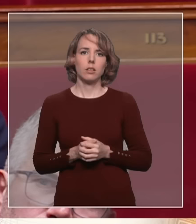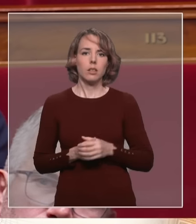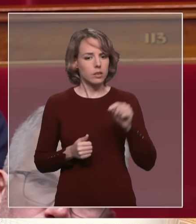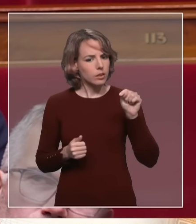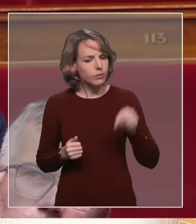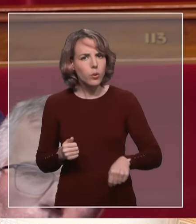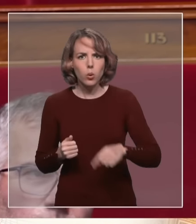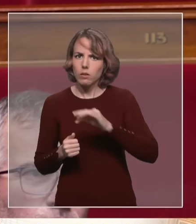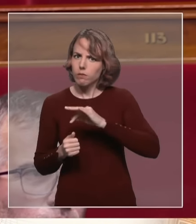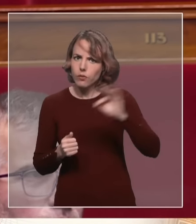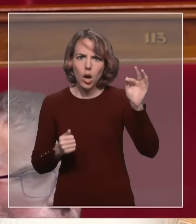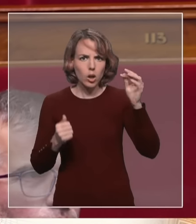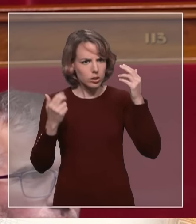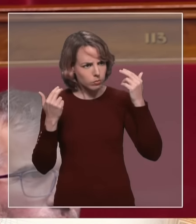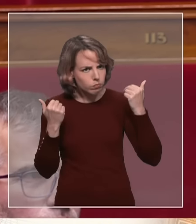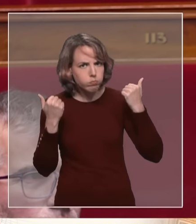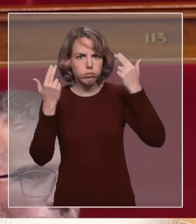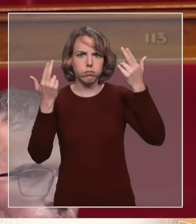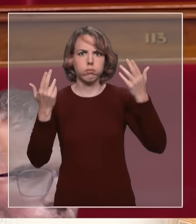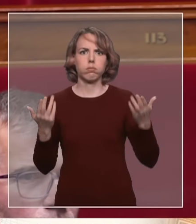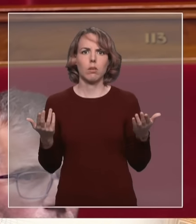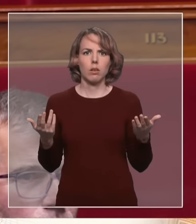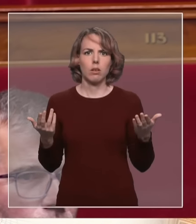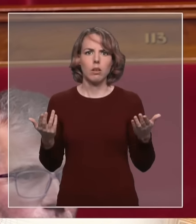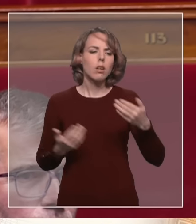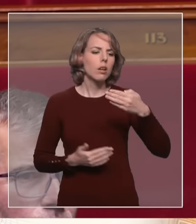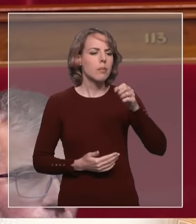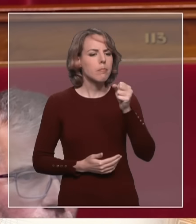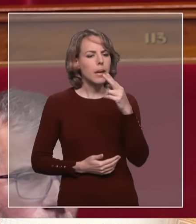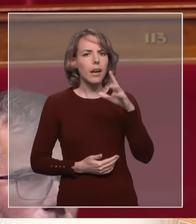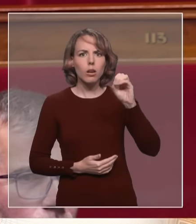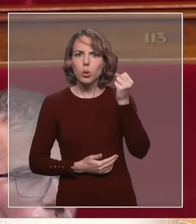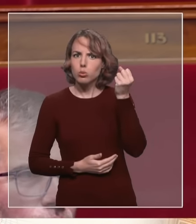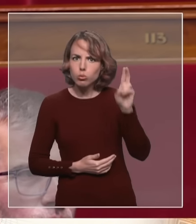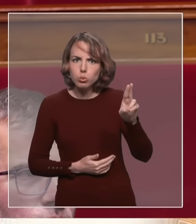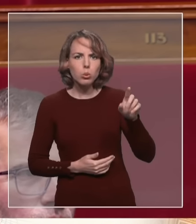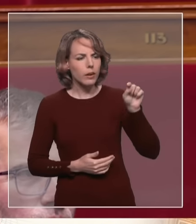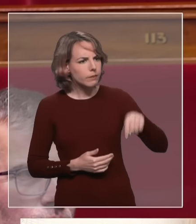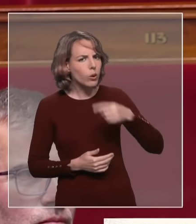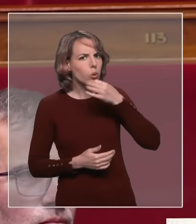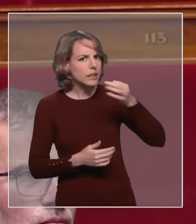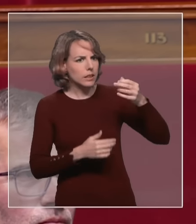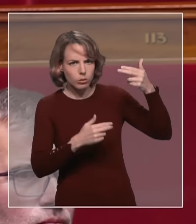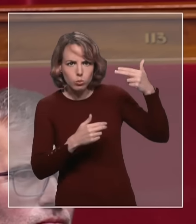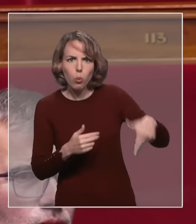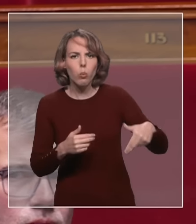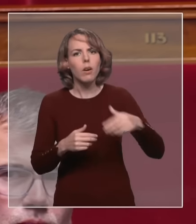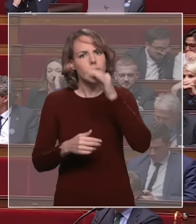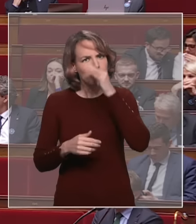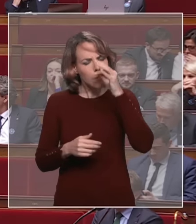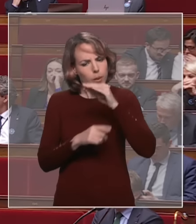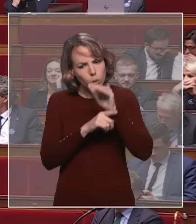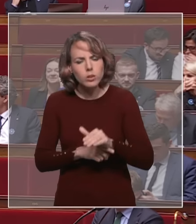fasse entendre. Nous devons dire non au Mercosur, protéger nos fermes et défendre